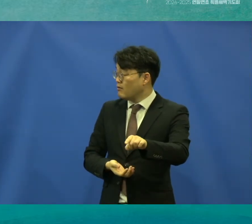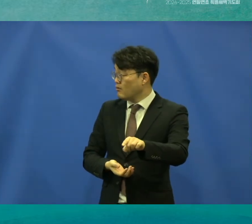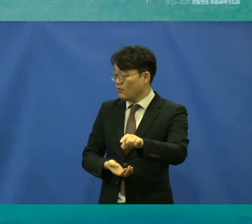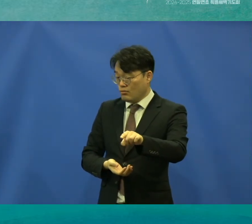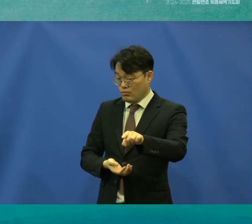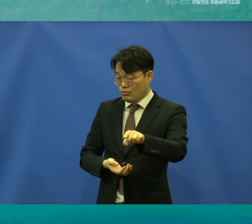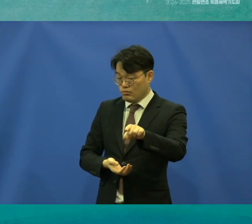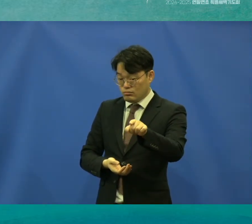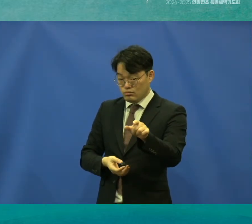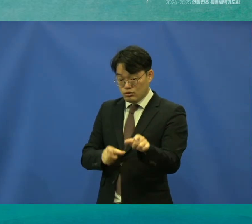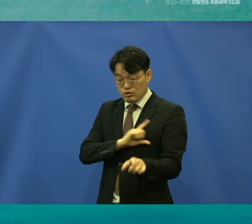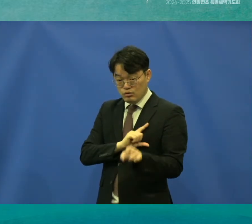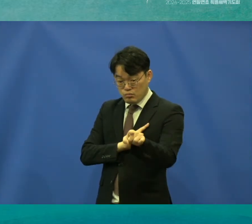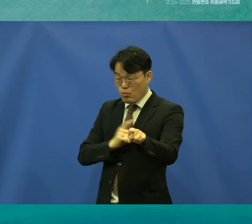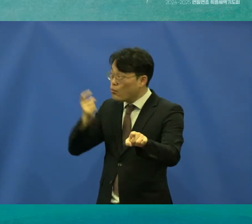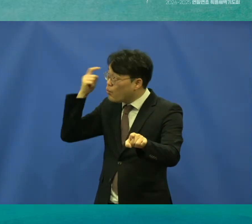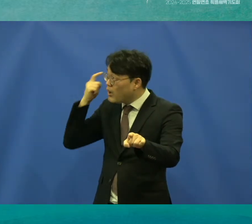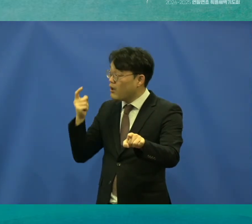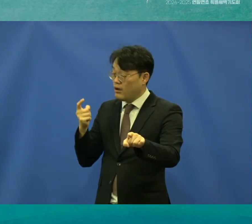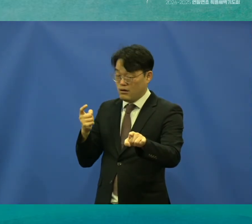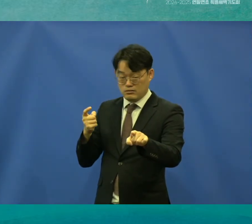요즘은 delete.